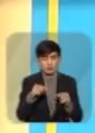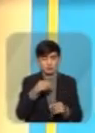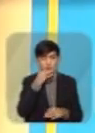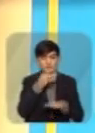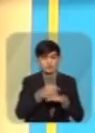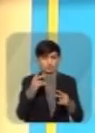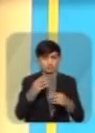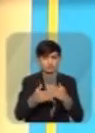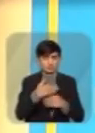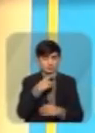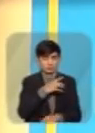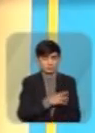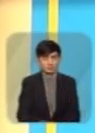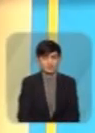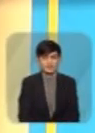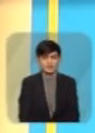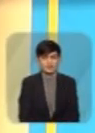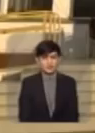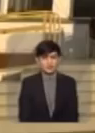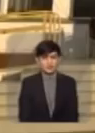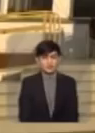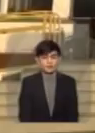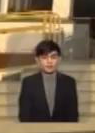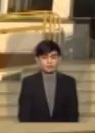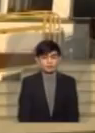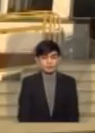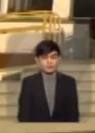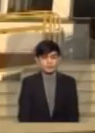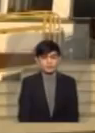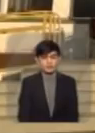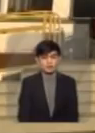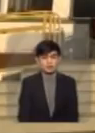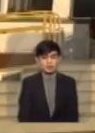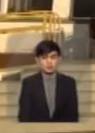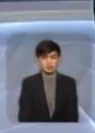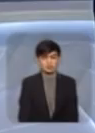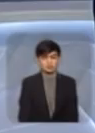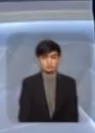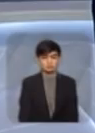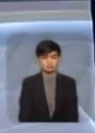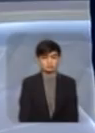отыр. Самал Қабышева, Мерей Толқынов, Информбюро, Алматы облысы.